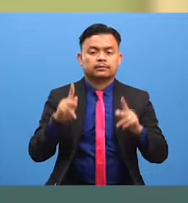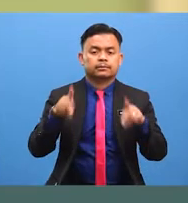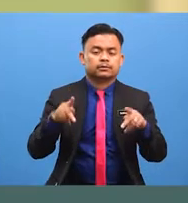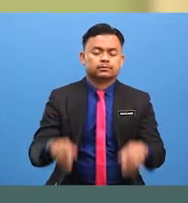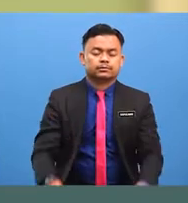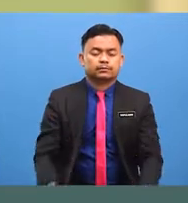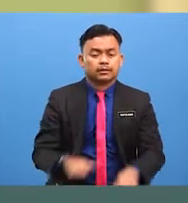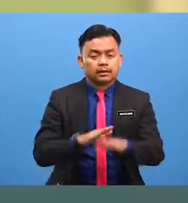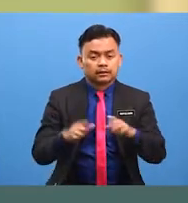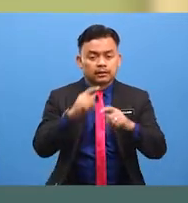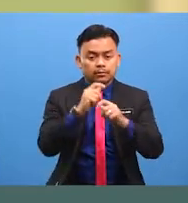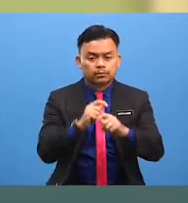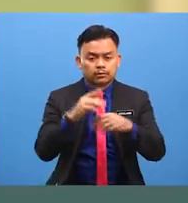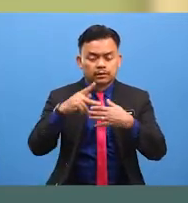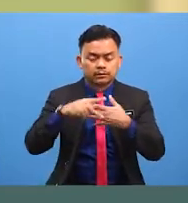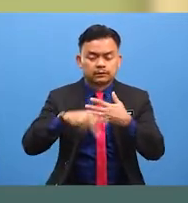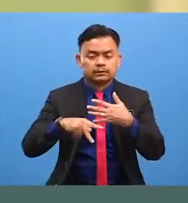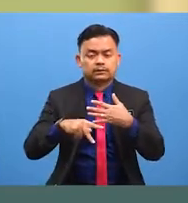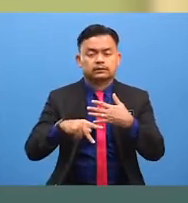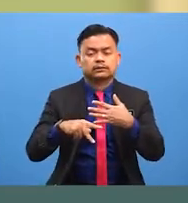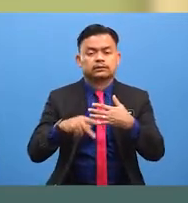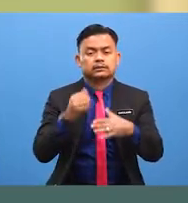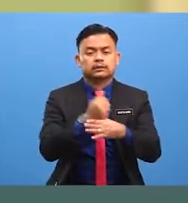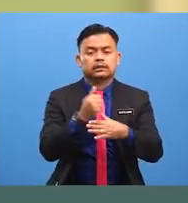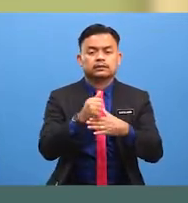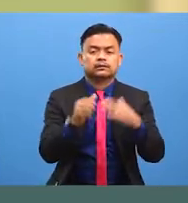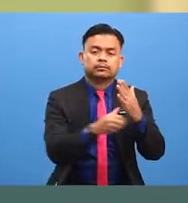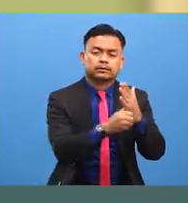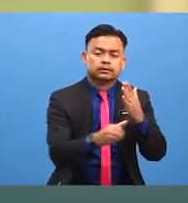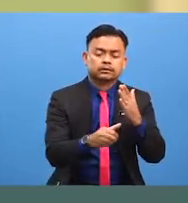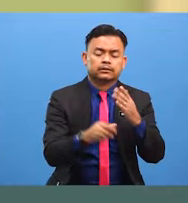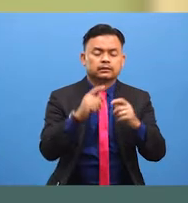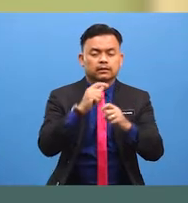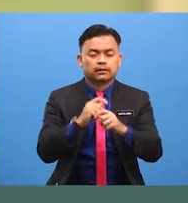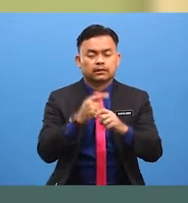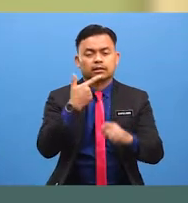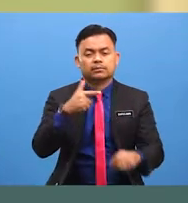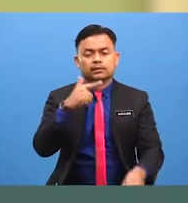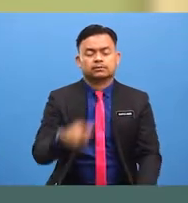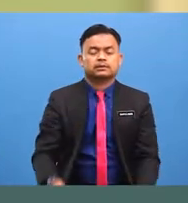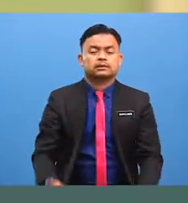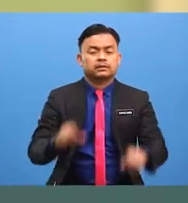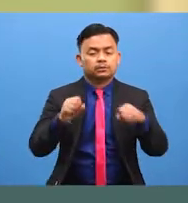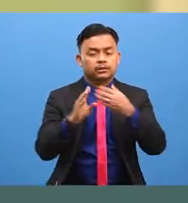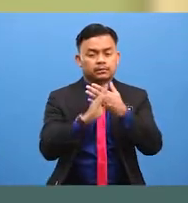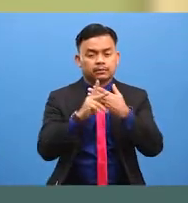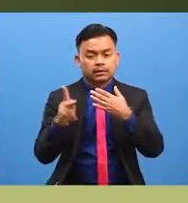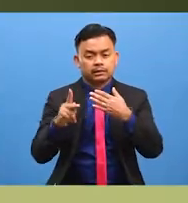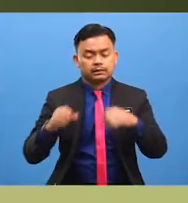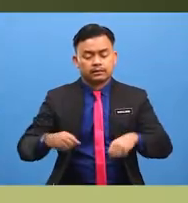air kencing terlalu lama atau tinja terlalu lama. Ia membahayakan